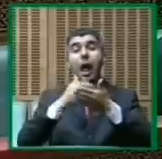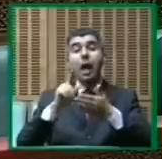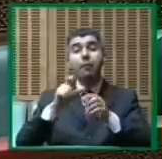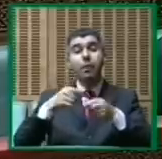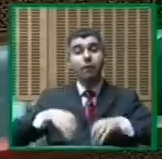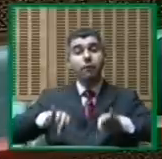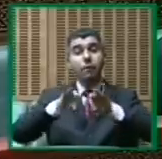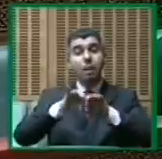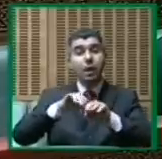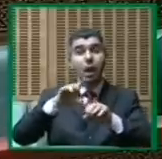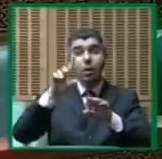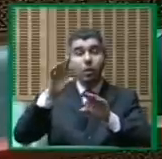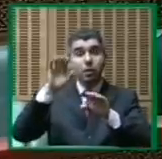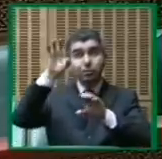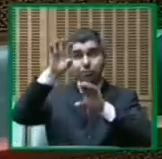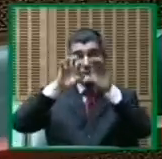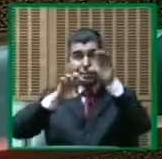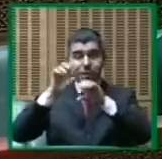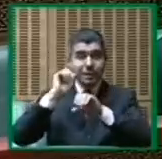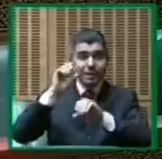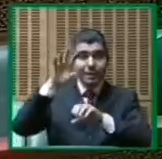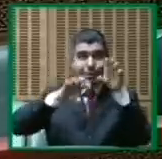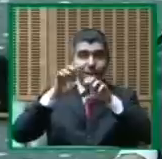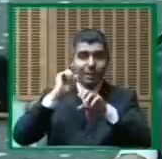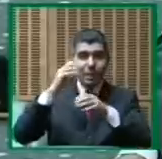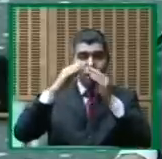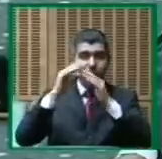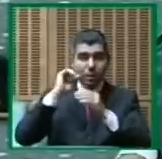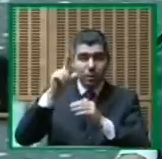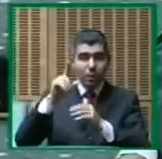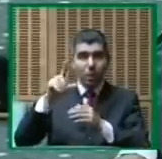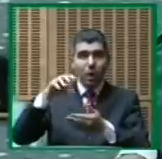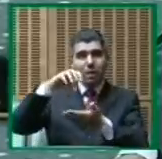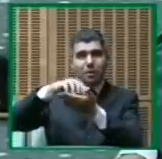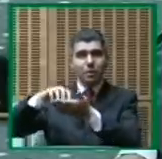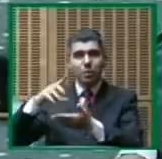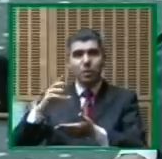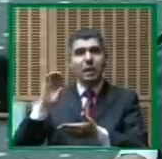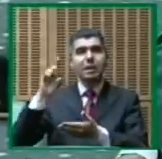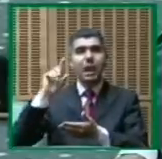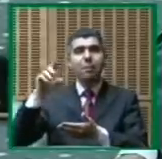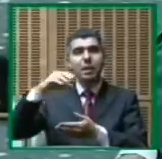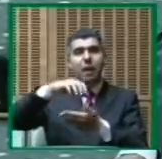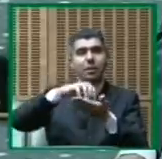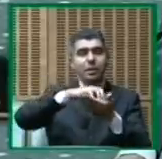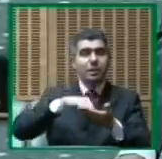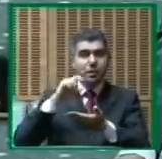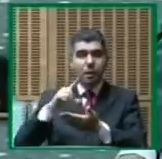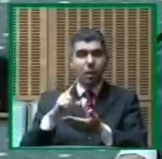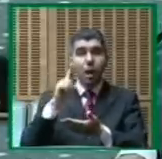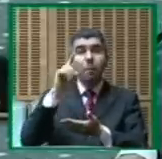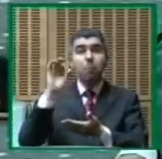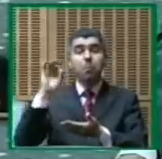في الدواور اللي كتعرفهم وكنعرفهم جميع، حي باشكو، السكويله، وطوما، وزرابه، 100,000